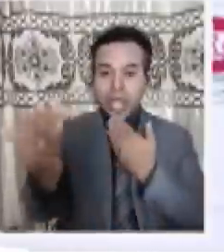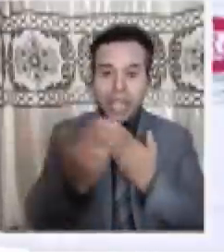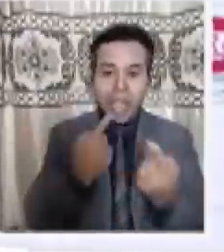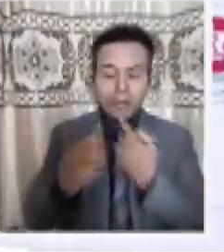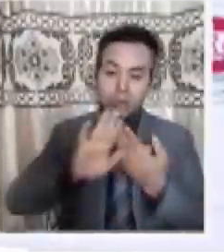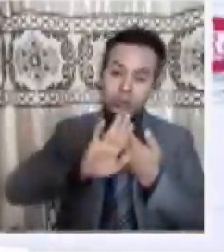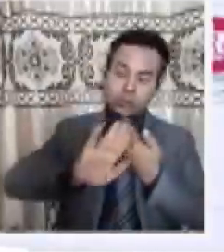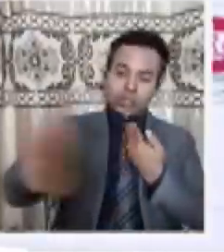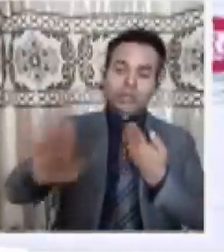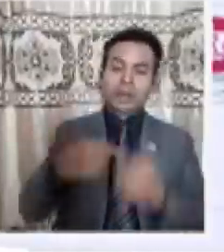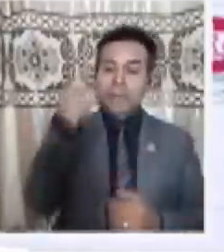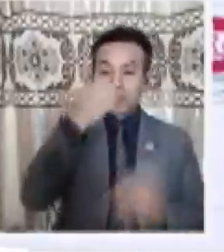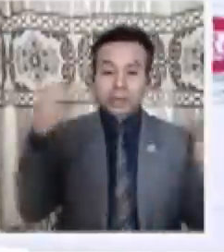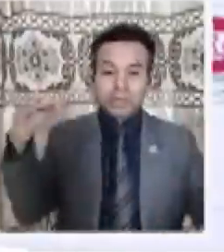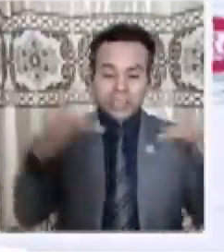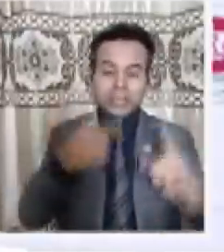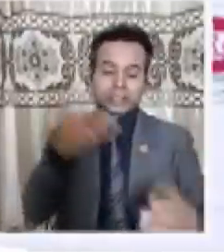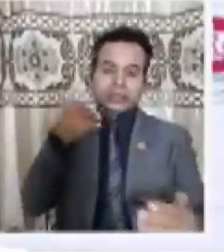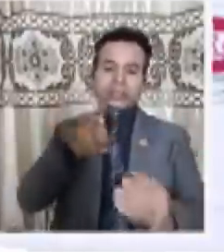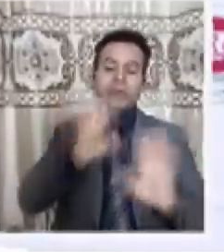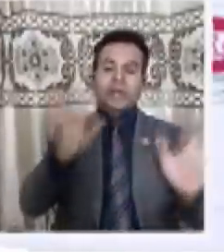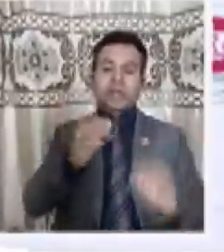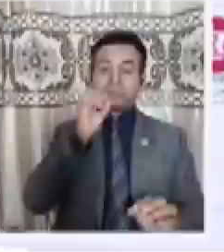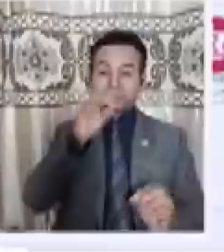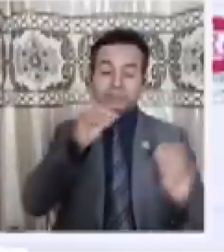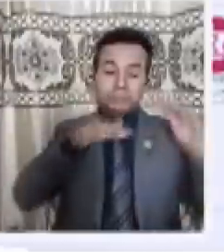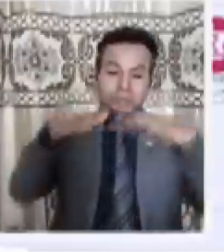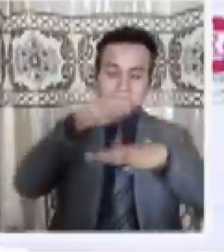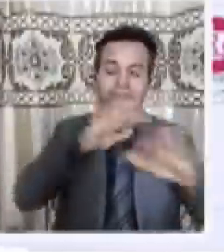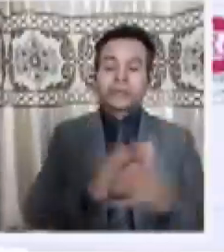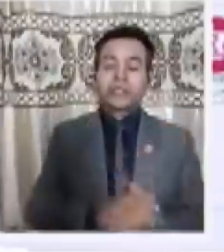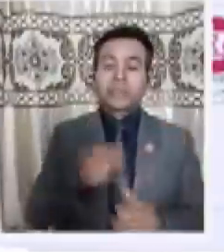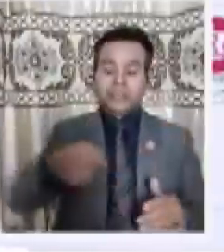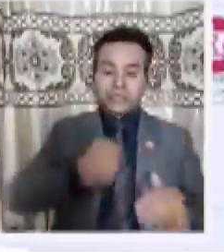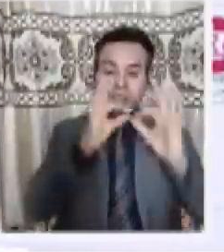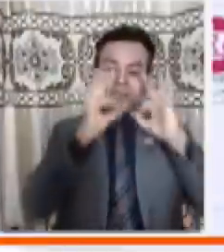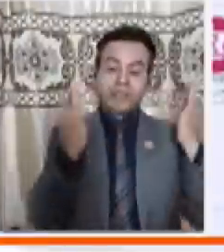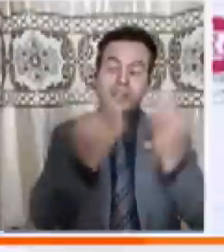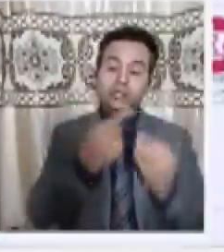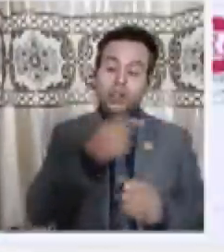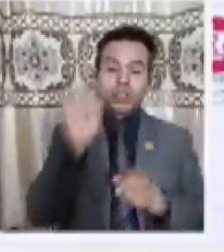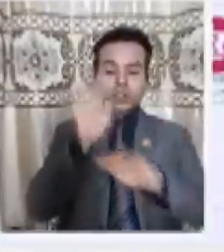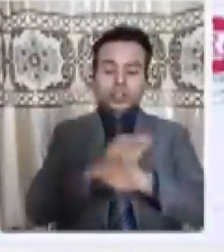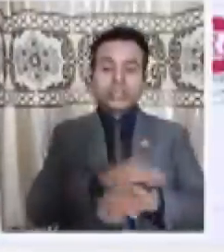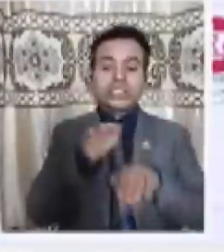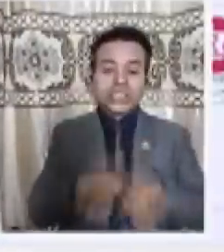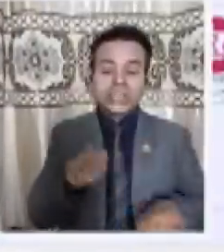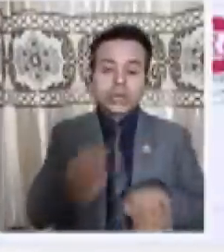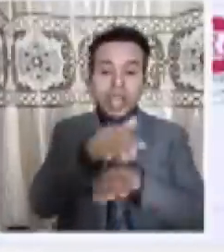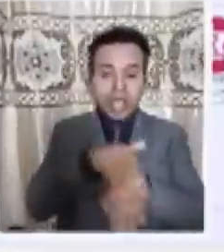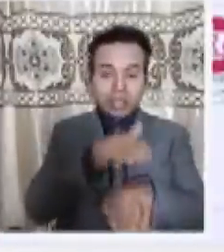জনসমাগম এড়িয়ে চলুন। নিজে সুরক্ষিত থাকুন, পরিবারের সকল সদস্যকে সুরক্ষিত রাখুন, পরিবারের শিশু এবং বয়োজ্যেষ্ঠদের